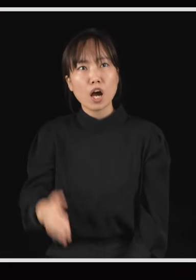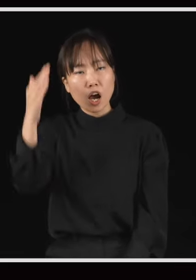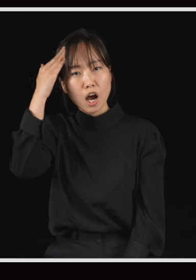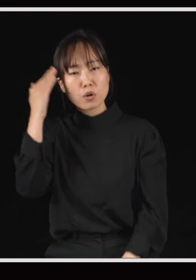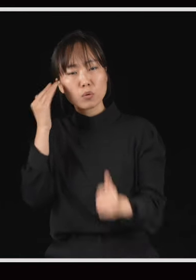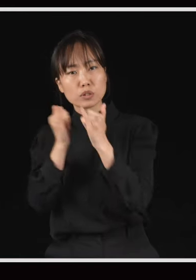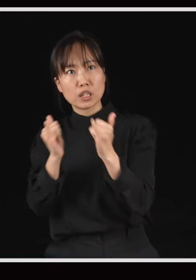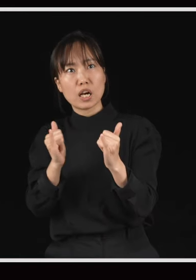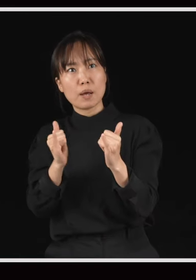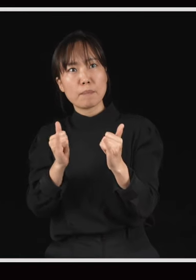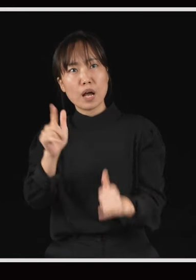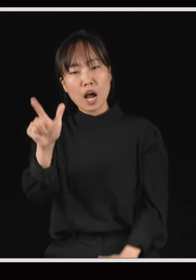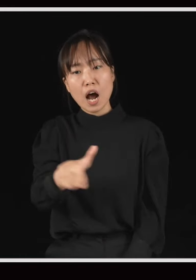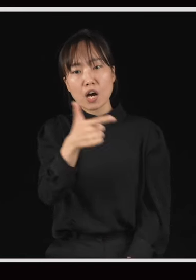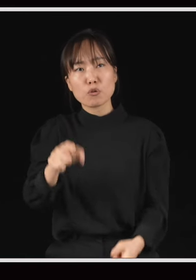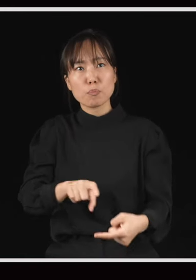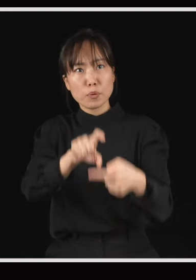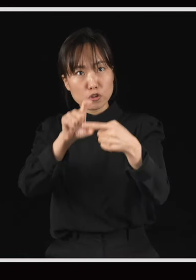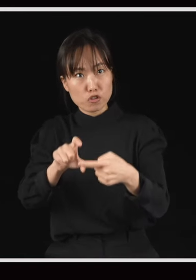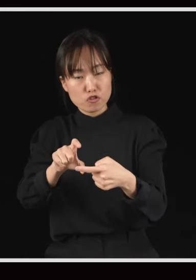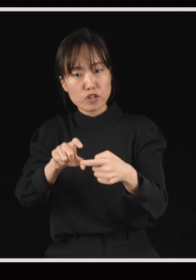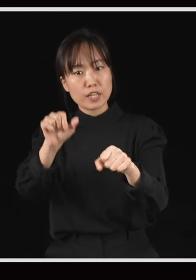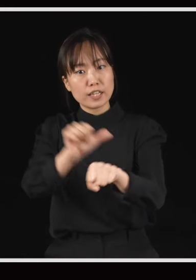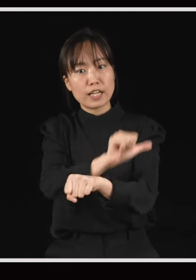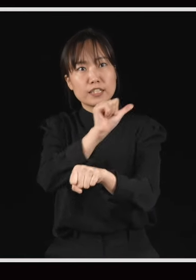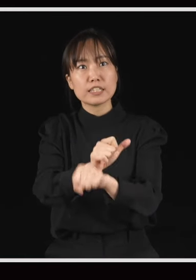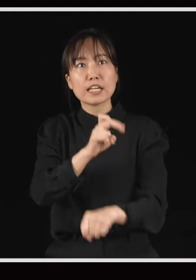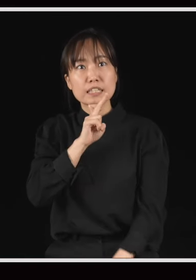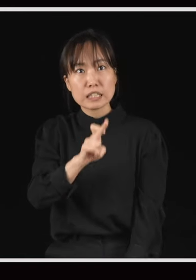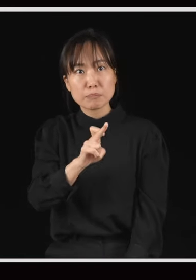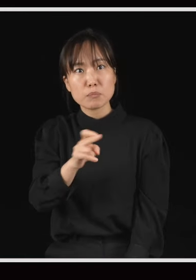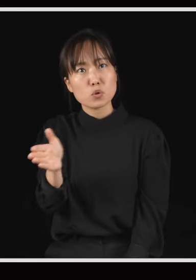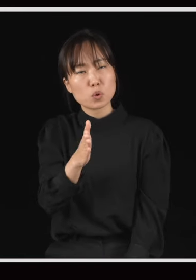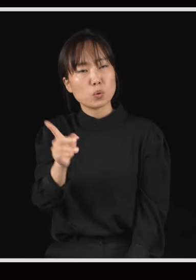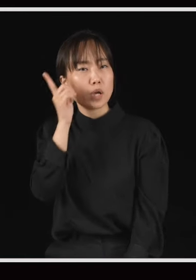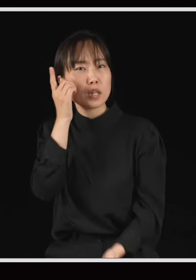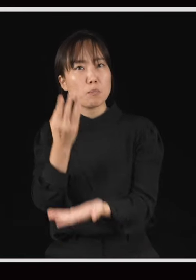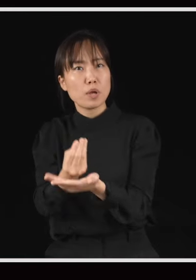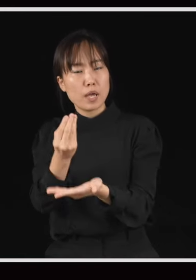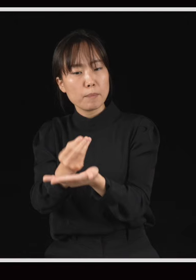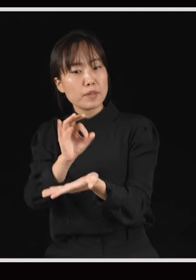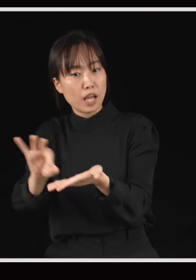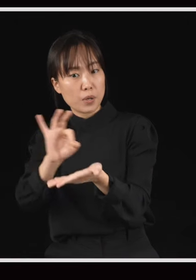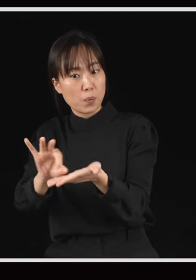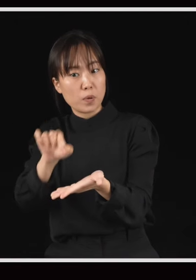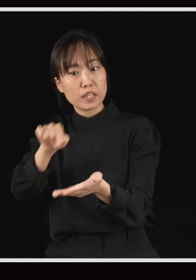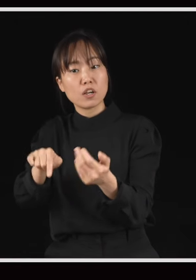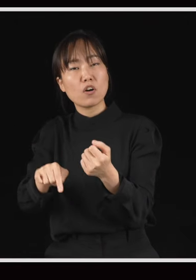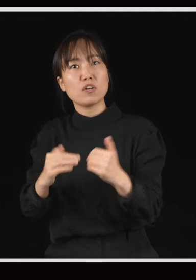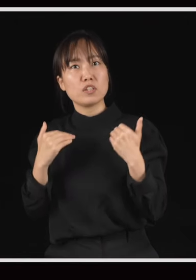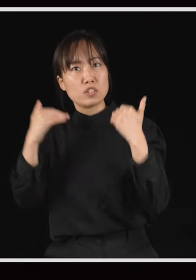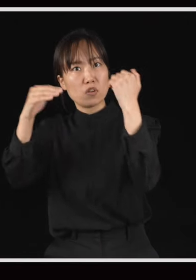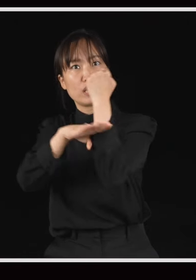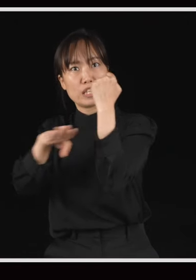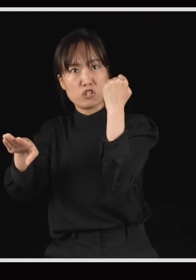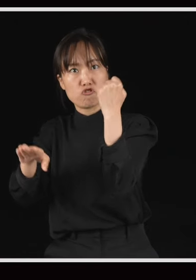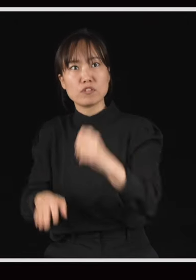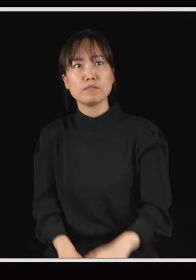자, 우리나라 사람들 하루에 5.2시간 정도 스마트폰 어플리케이션 사용합니다. 평균적으로. 성인 기준이고요.